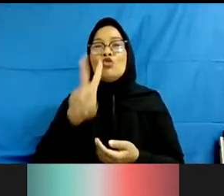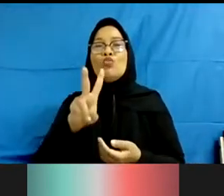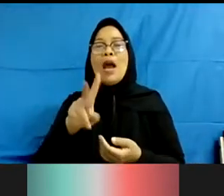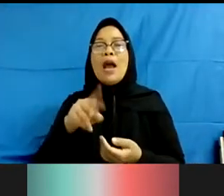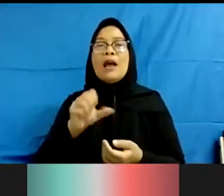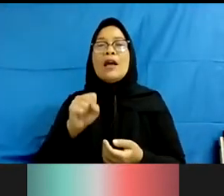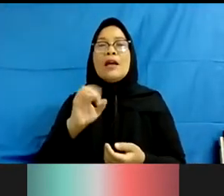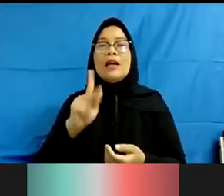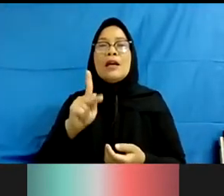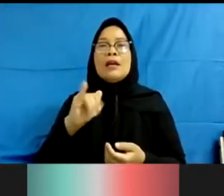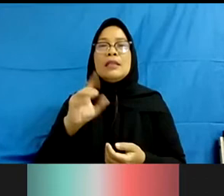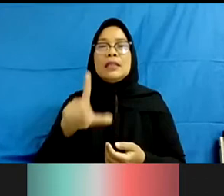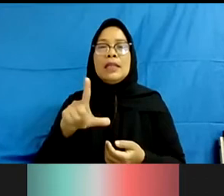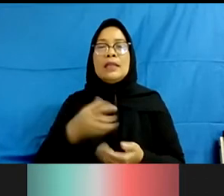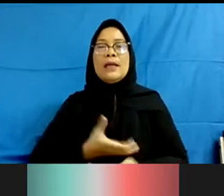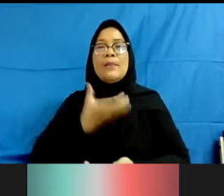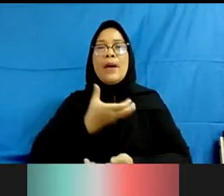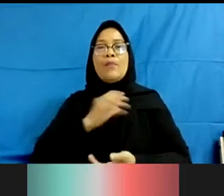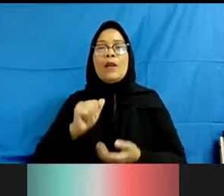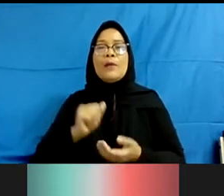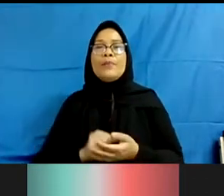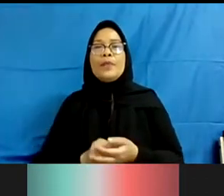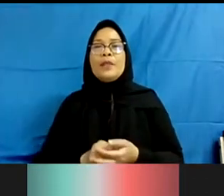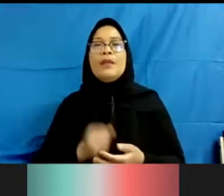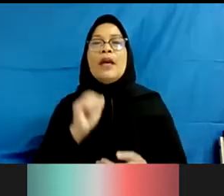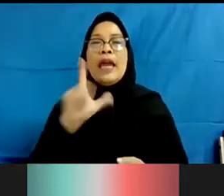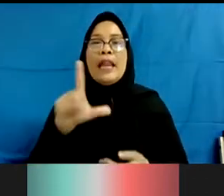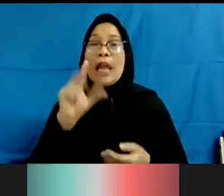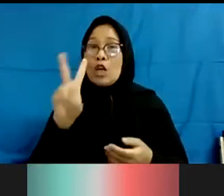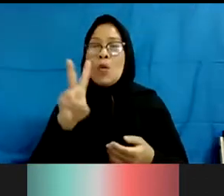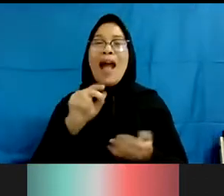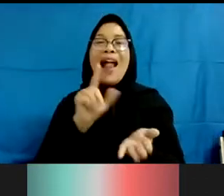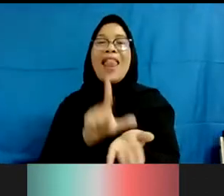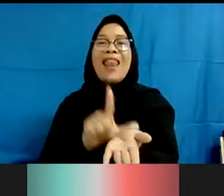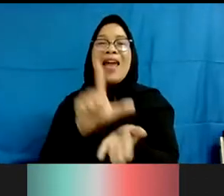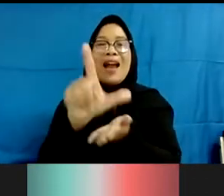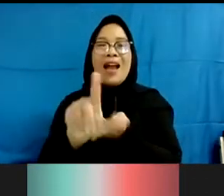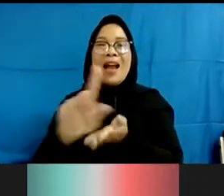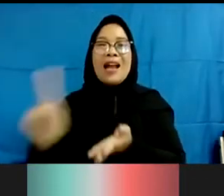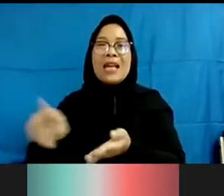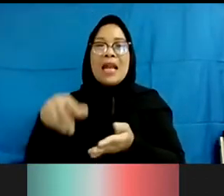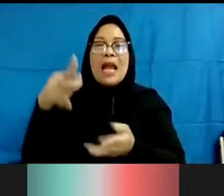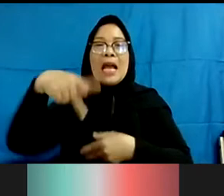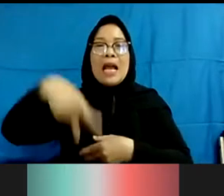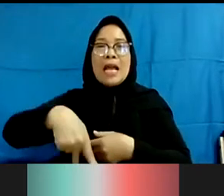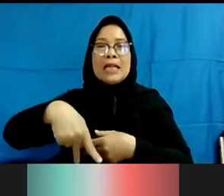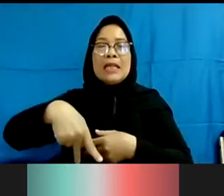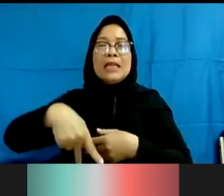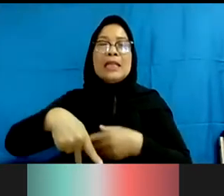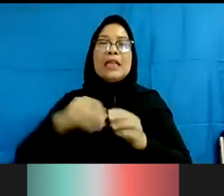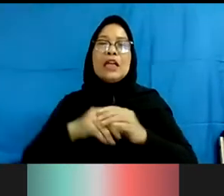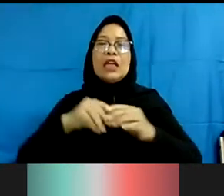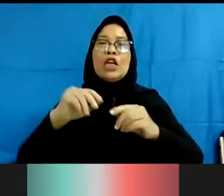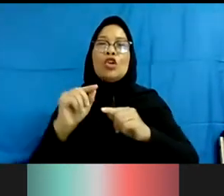kedua, itu langkahkan kaki hingga ke ujung dunia gitu ya. Jadi, dengan kemampuan literasi, kita bisa